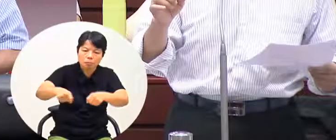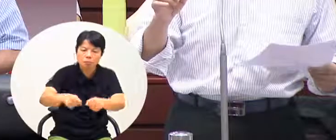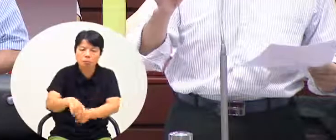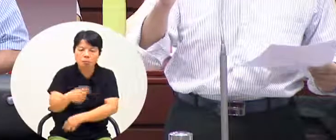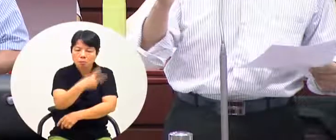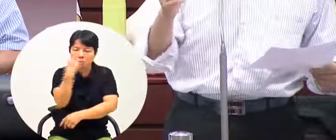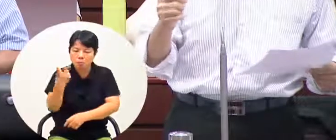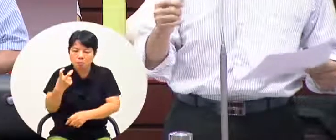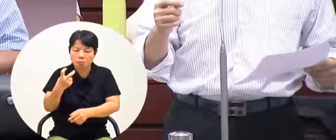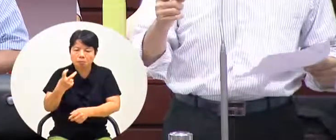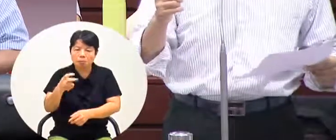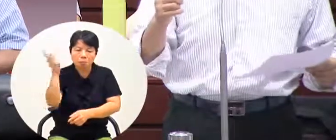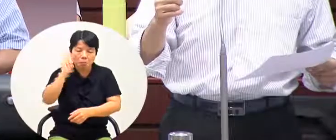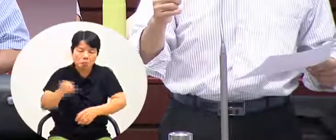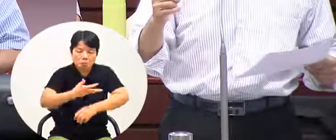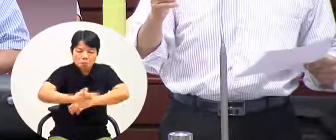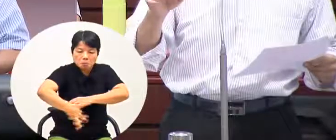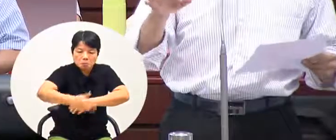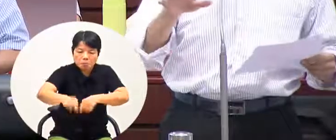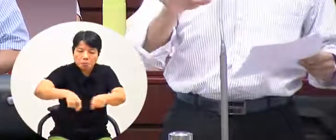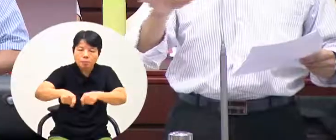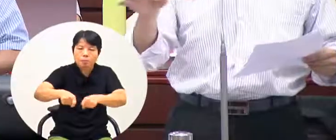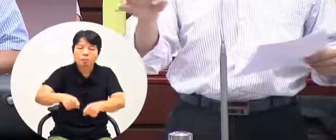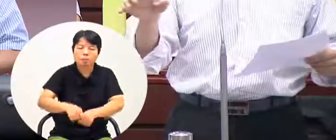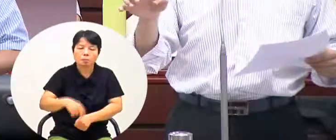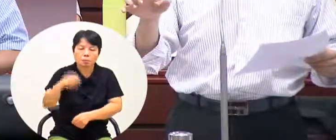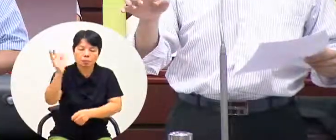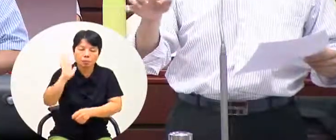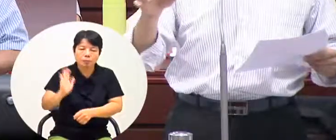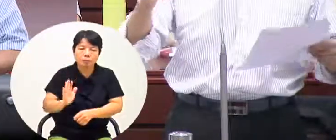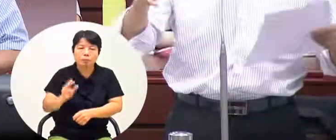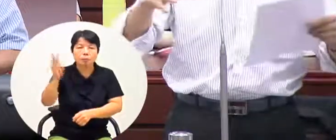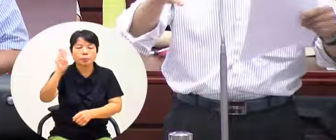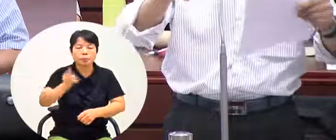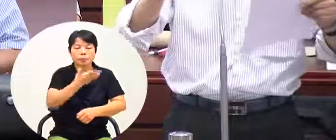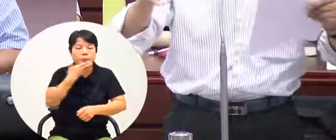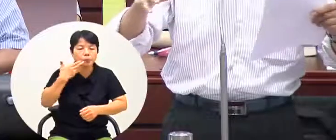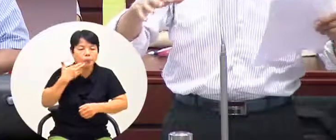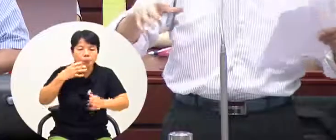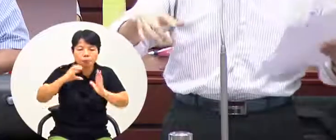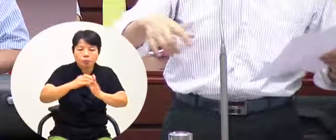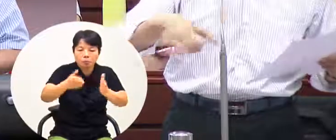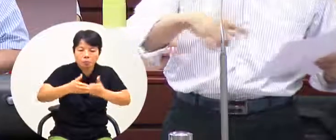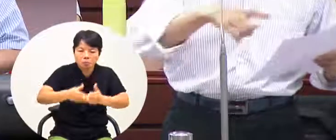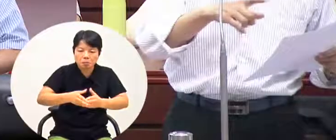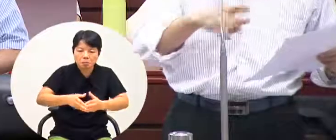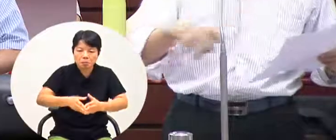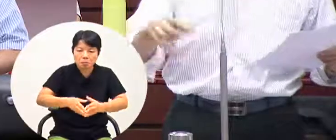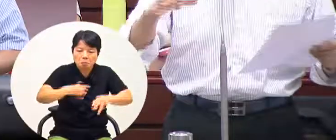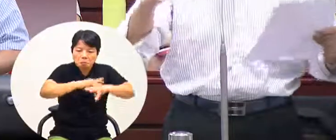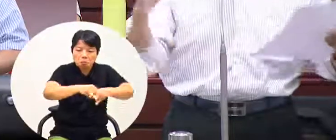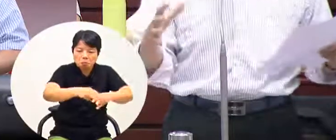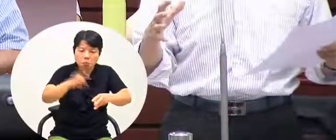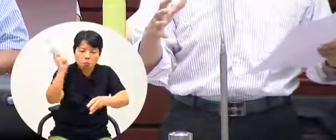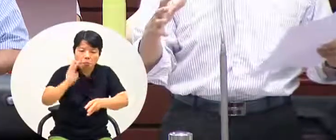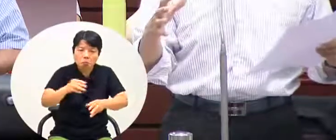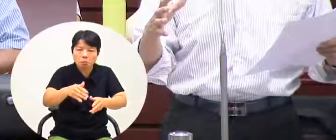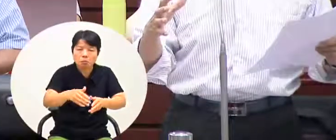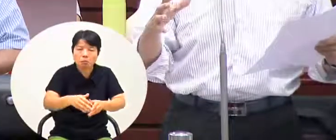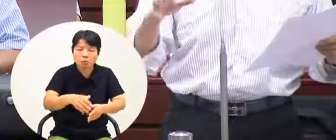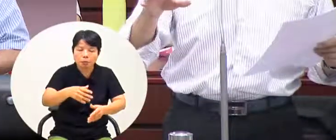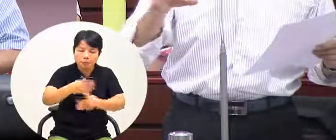的这个部分，水利局他是认为说要排出去的这个部分，倒不如说在里面呢增加自己的自洪